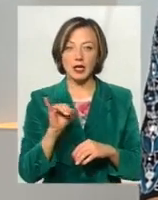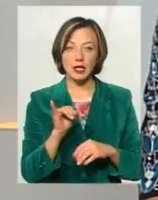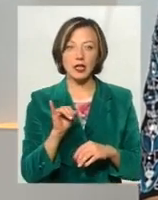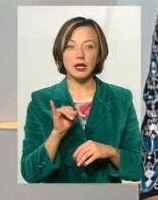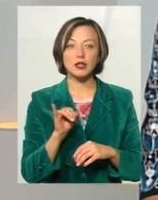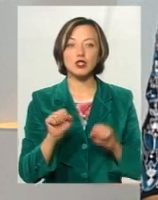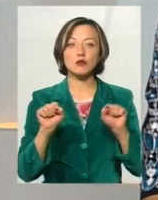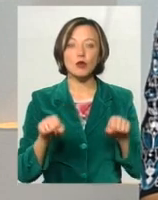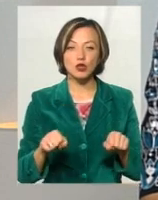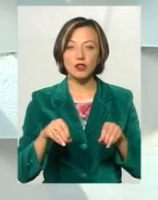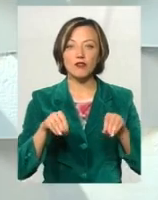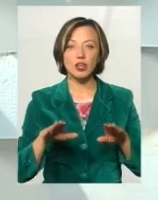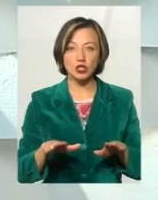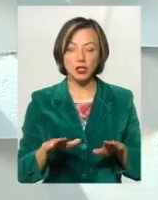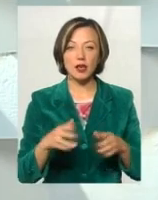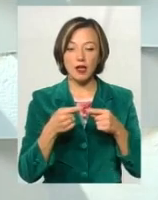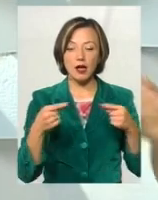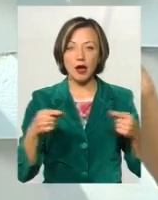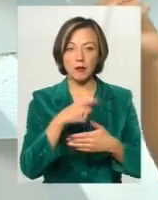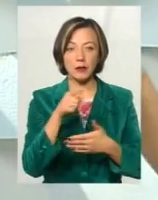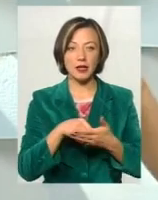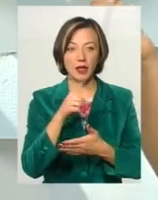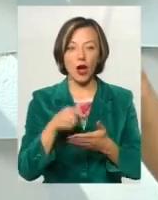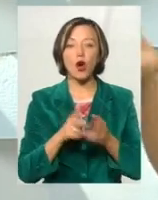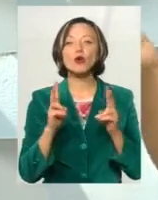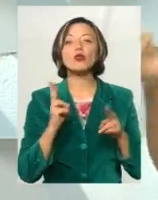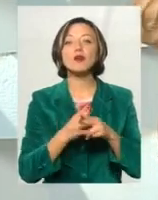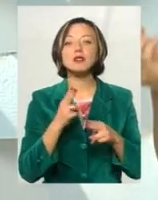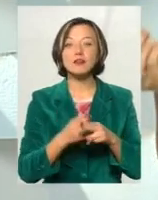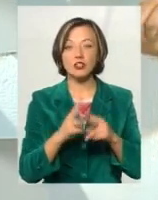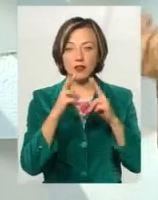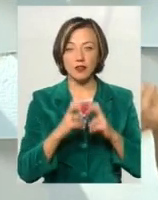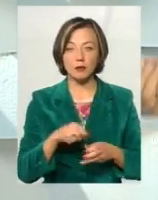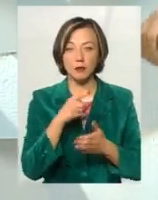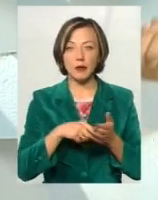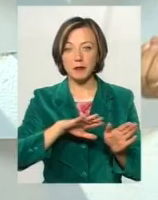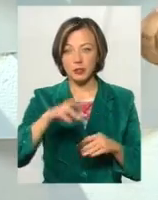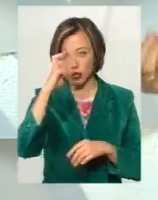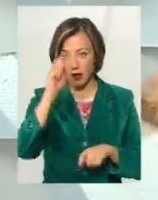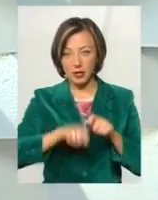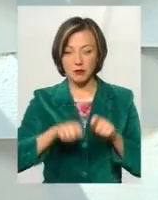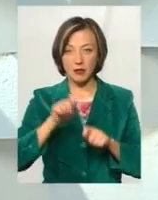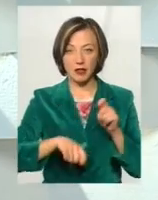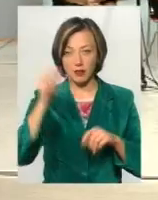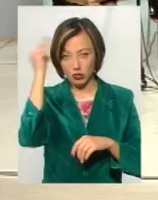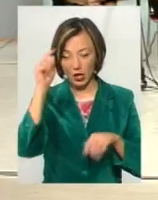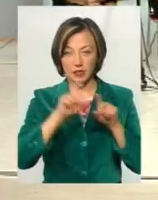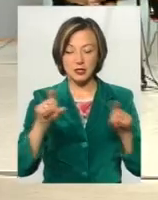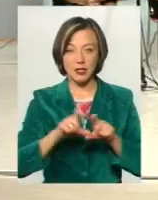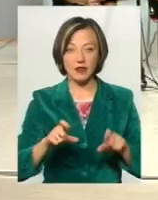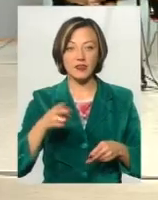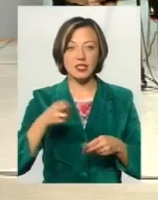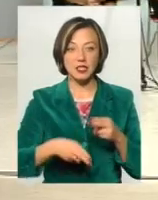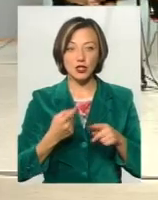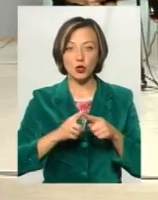і зможемо вирішити ряд питань. А хто тепер вам заважав вивчити це питання після Державної інспекції навчальних закладів? І, до речі, в